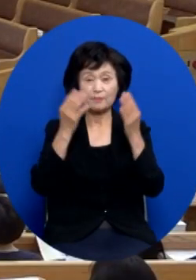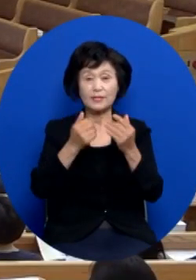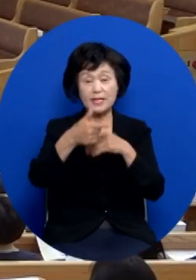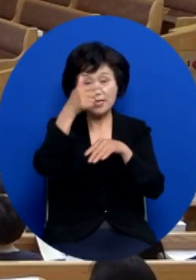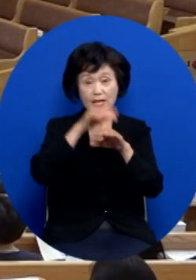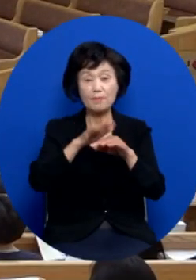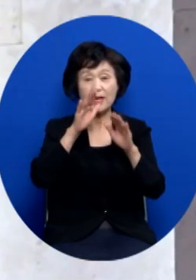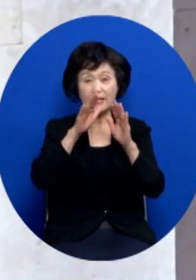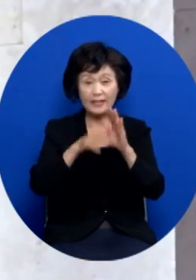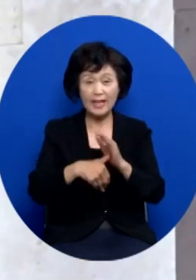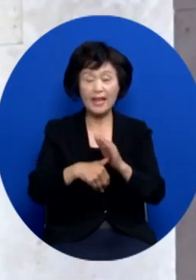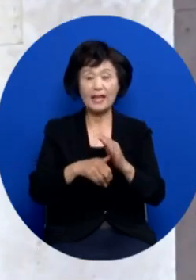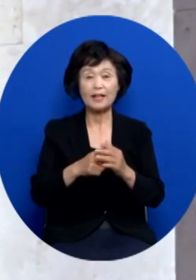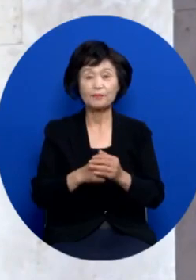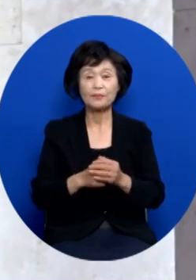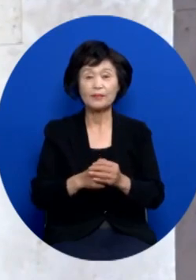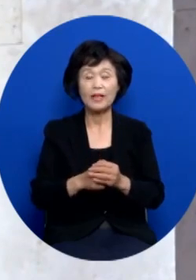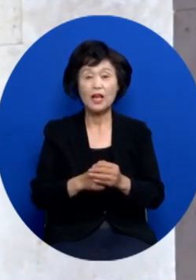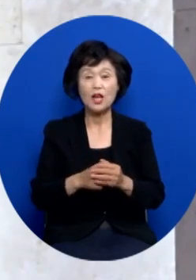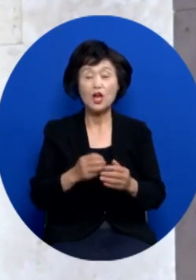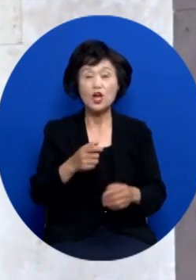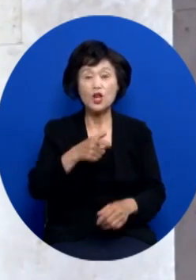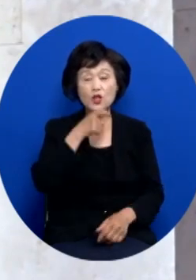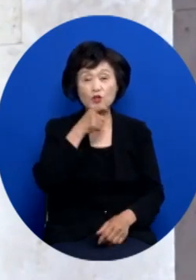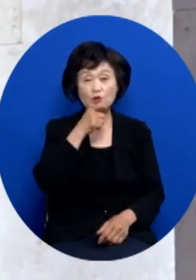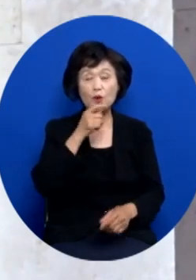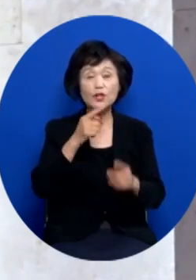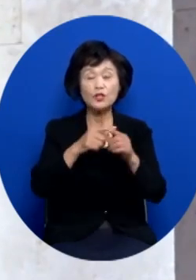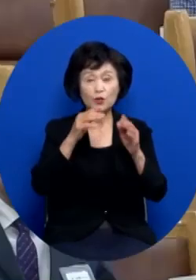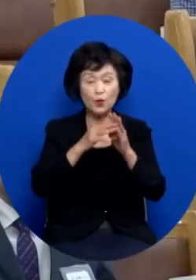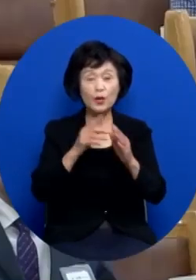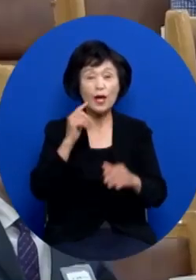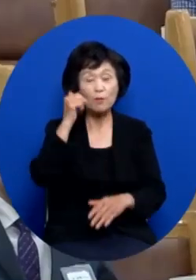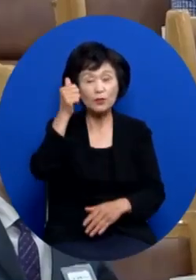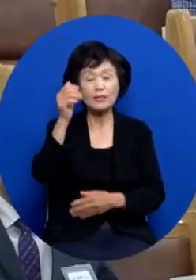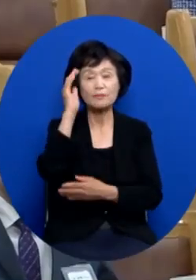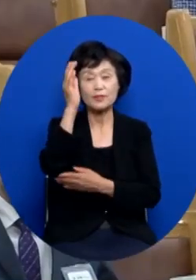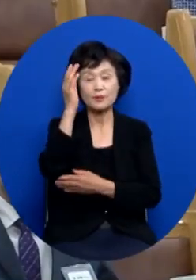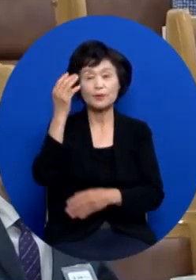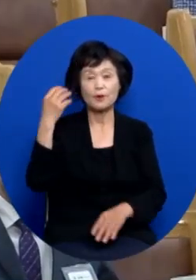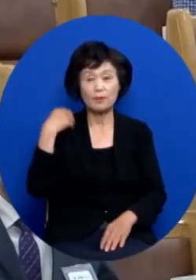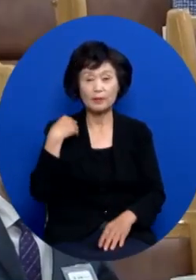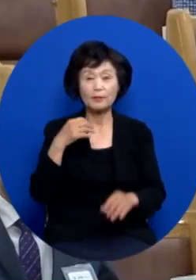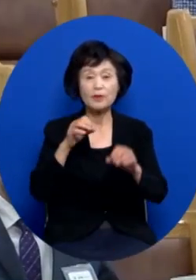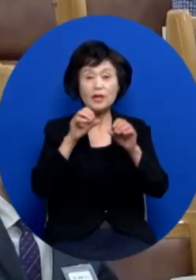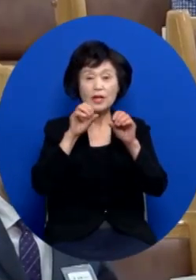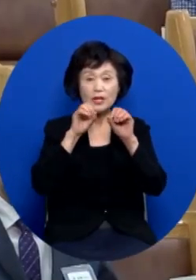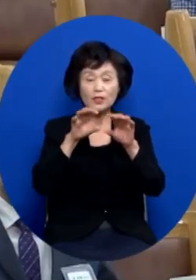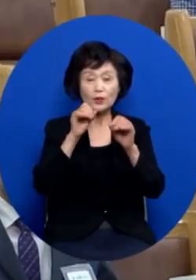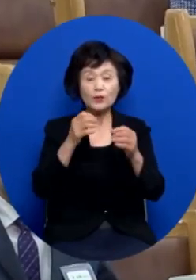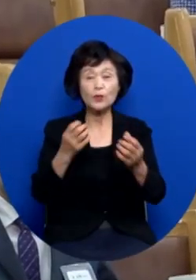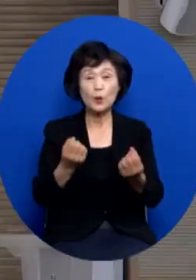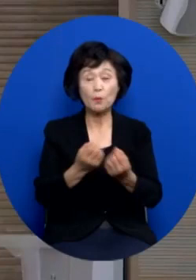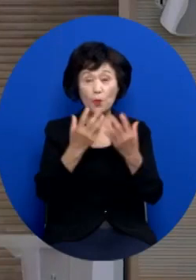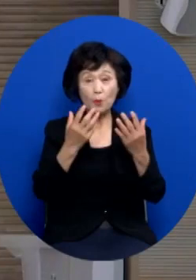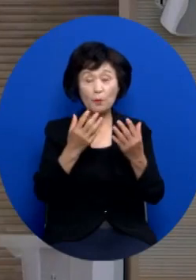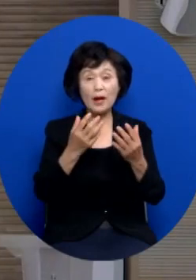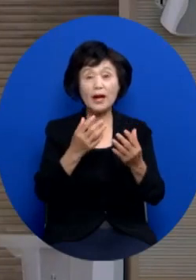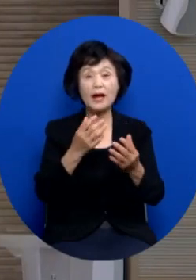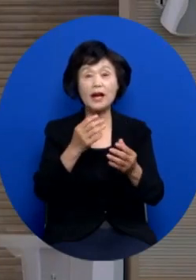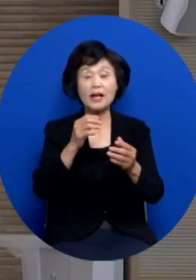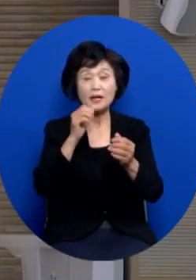예배에서 영원한 스타란 제목으로 수원교회 이강선 목사가 설교했으며 전도폭발 한국본부 홍문균 목사